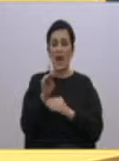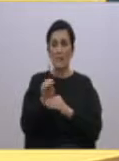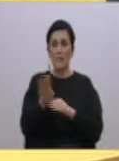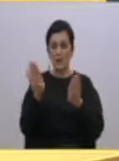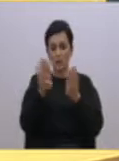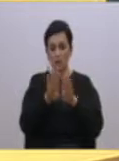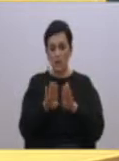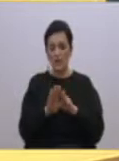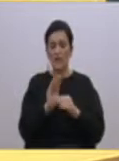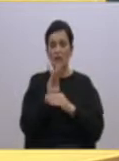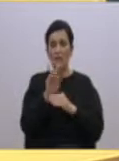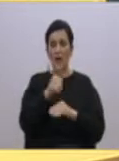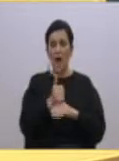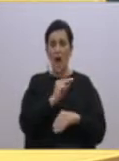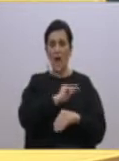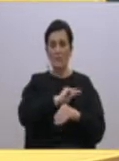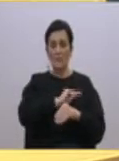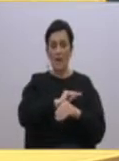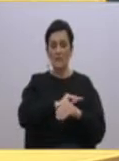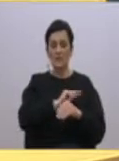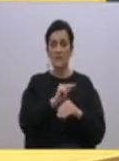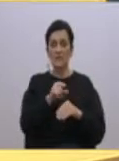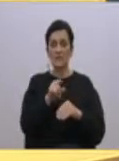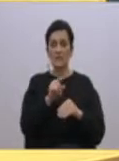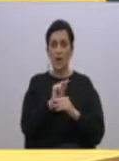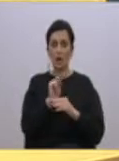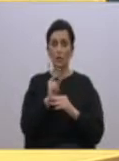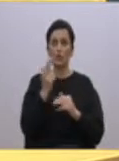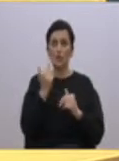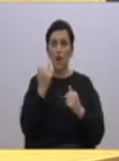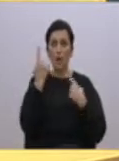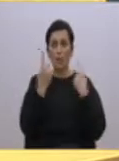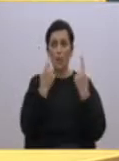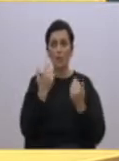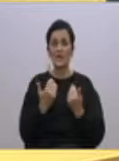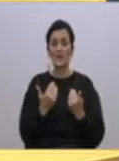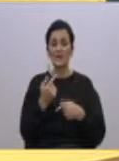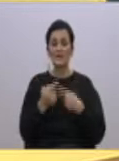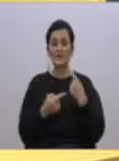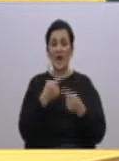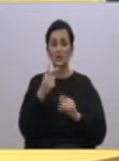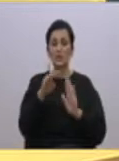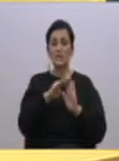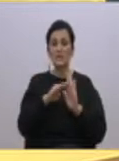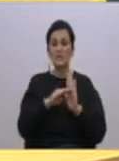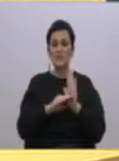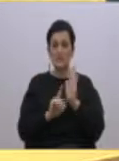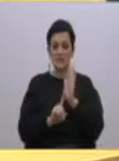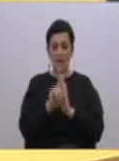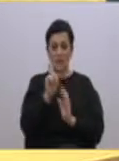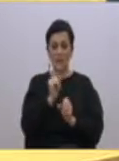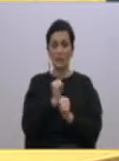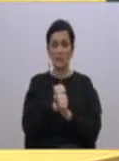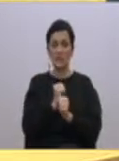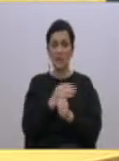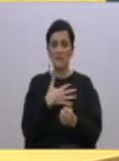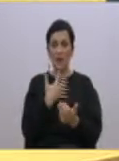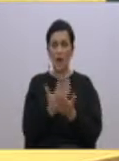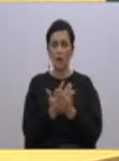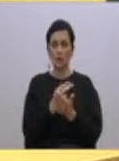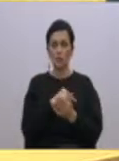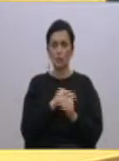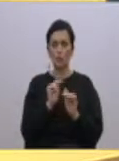ადმინისტრაციული მონაცემები, დანერგეთ მონაცემთა შეგების თანამედროვე სისტემები და დავიწყეთ აქტიური